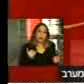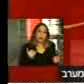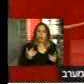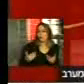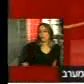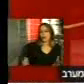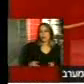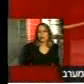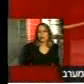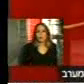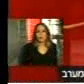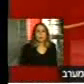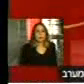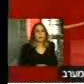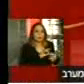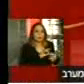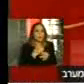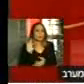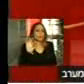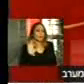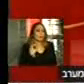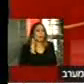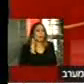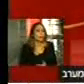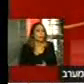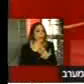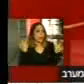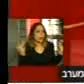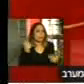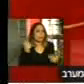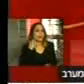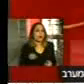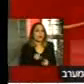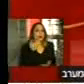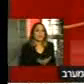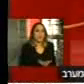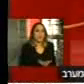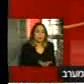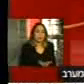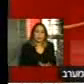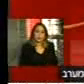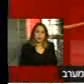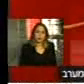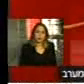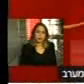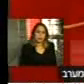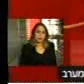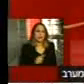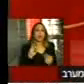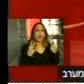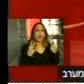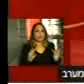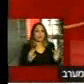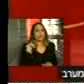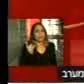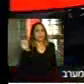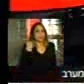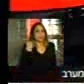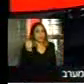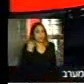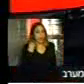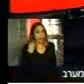משנה בדיוק. יש לו אמירות מאוד נוקבות, הן נשמעות כמו עובדות שאי אפשר להתווכח עליהן. מה אנחנו כן, אבל חשוב שאנחנו נלמד מהמקרה הזה.